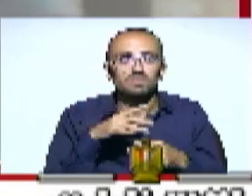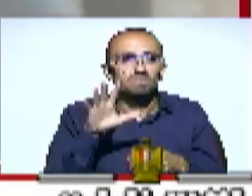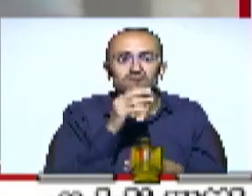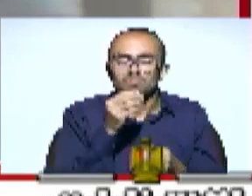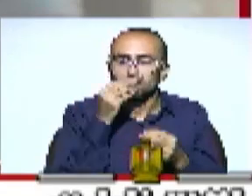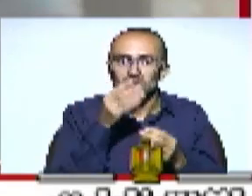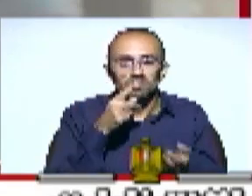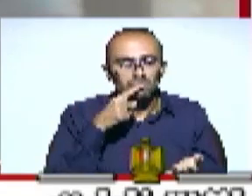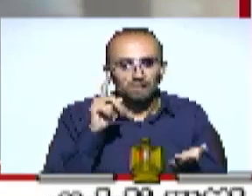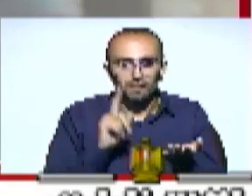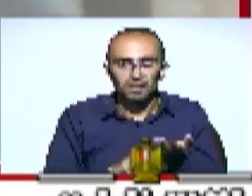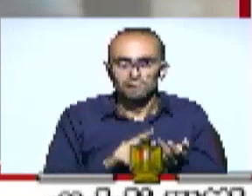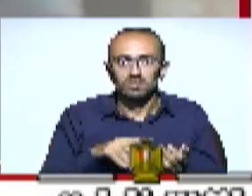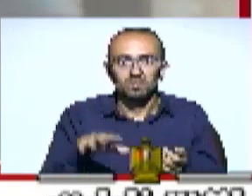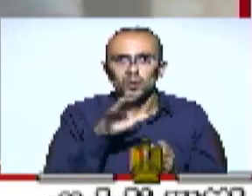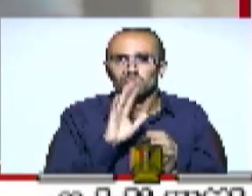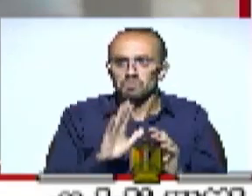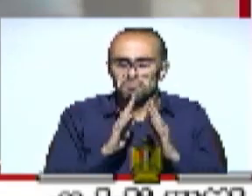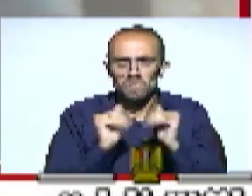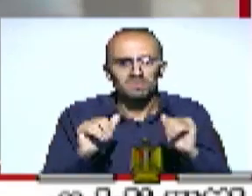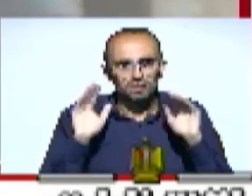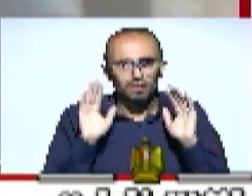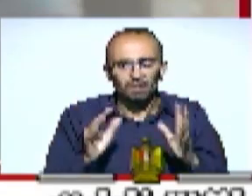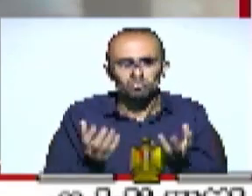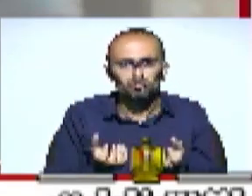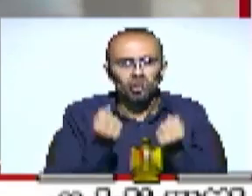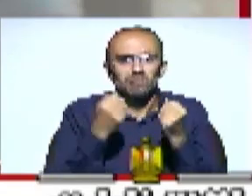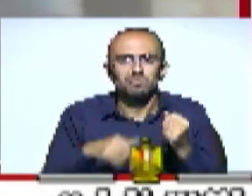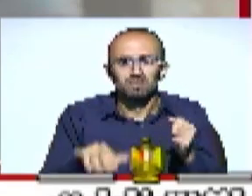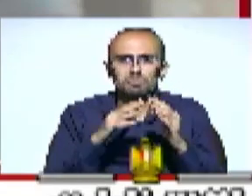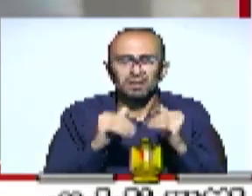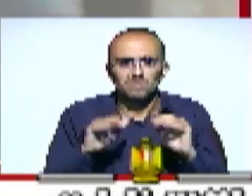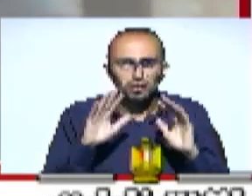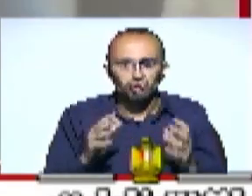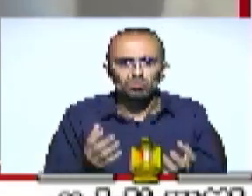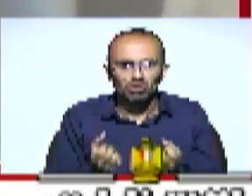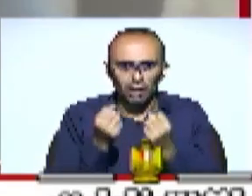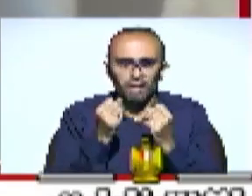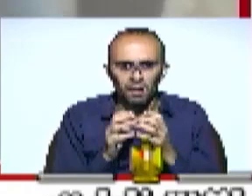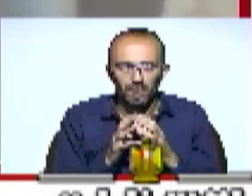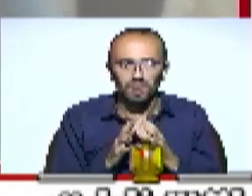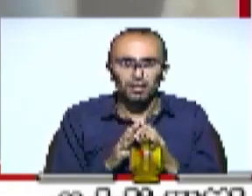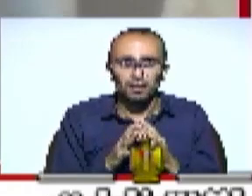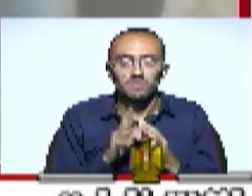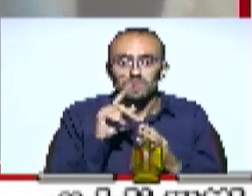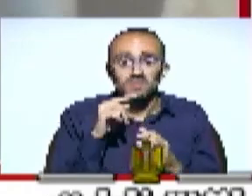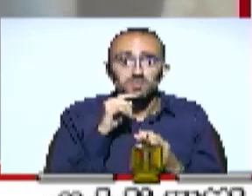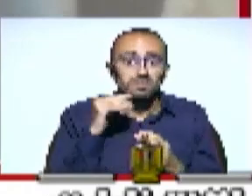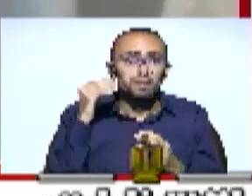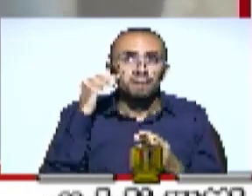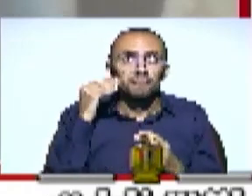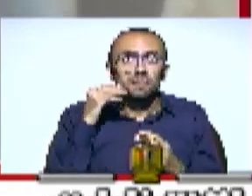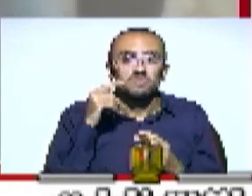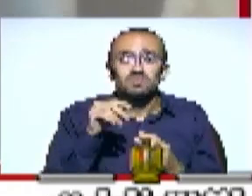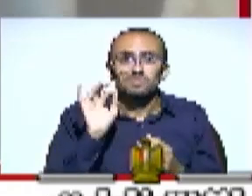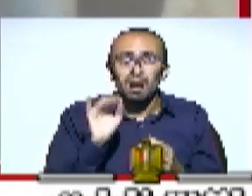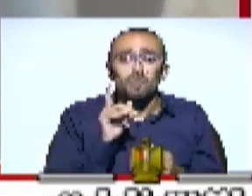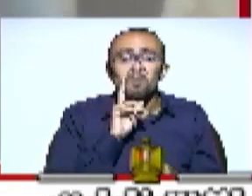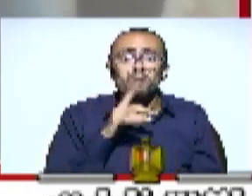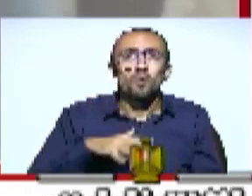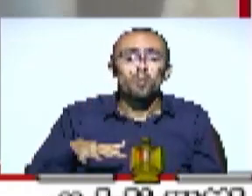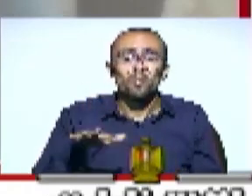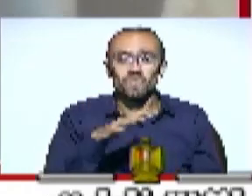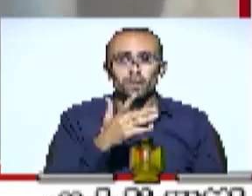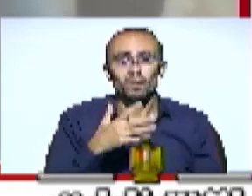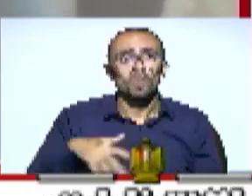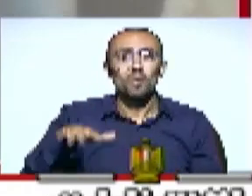جدا، والقضاء بتوعنا مش بعيد أبدا عن المصريين، هم جزء من المصريين. لكن الست السيدة المسنة دي هي أمنا كلنا.